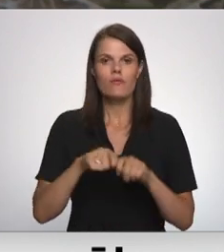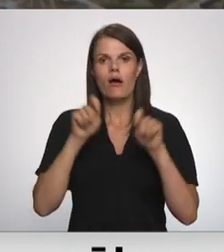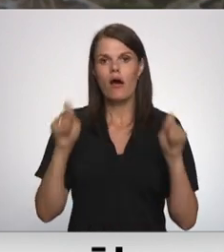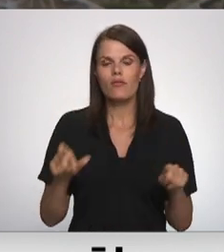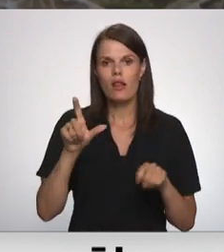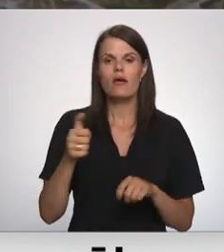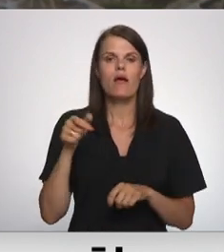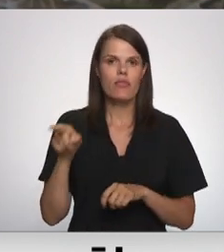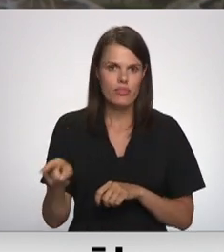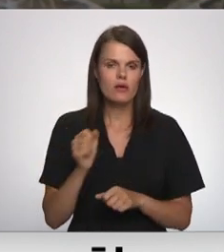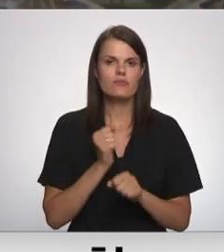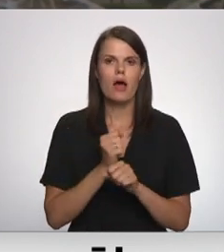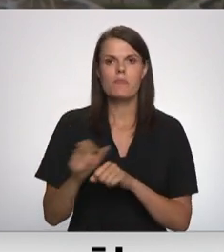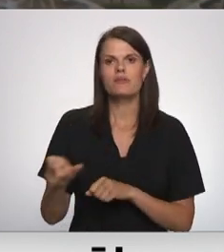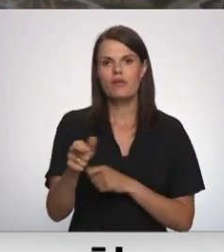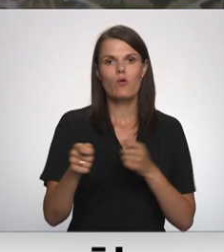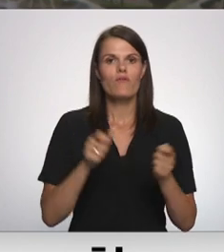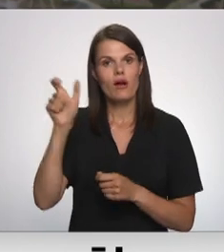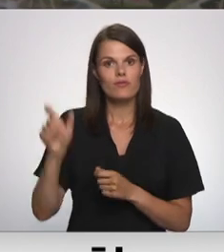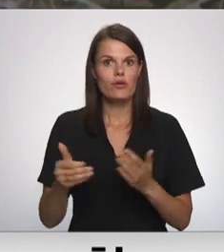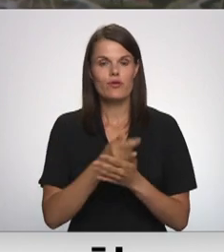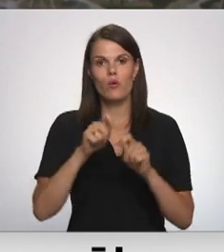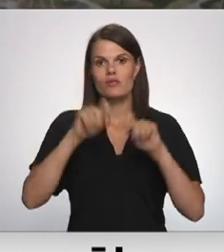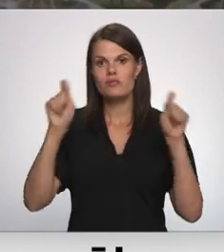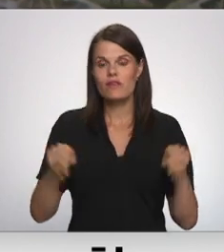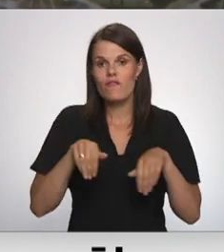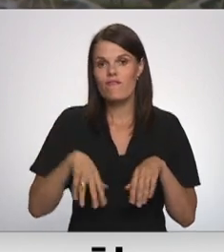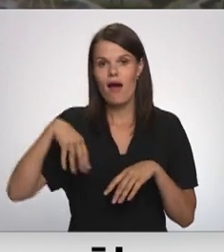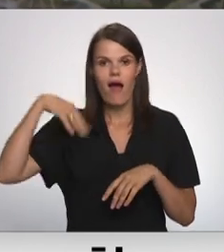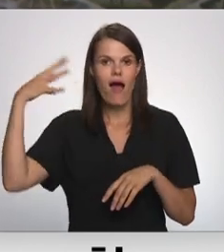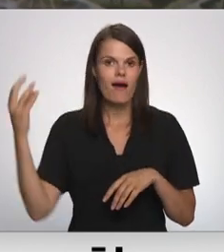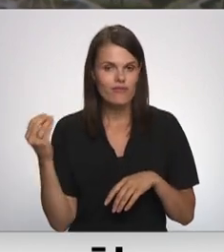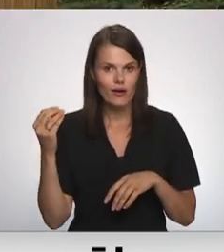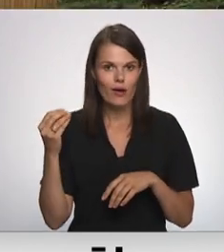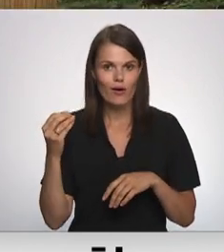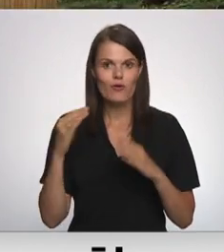dabas taku vadītāja Inta Lange. Par jaunu celto kuplastu rezidenci stāsta Dacis Tirāne.